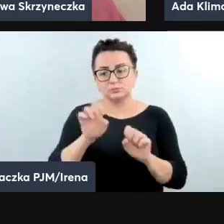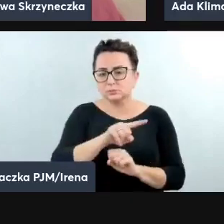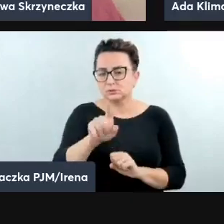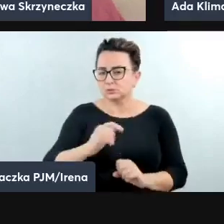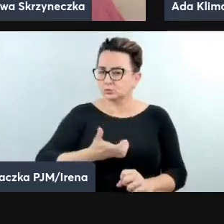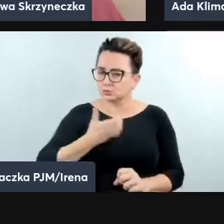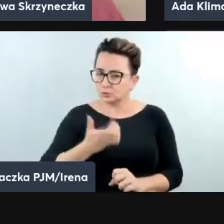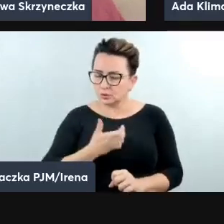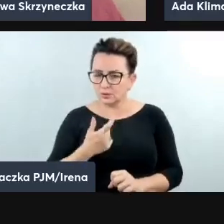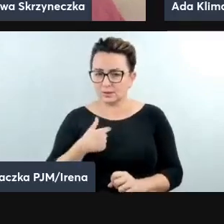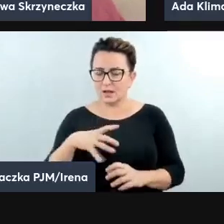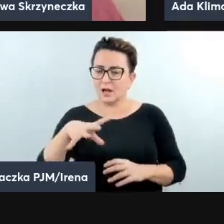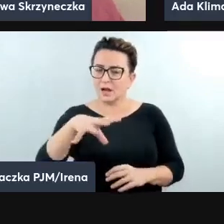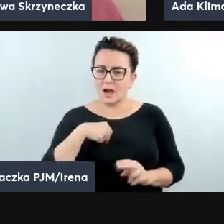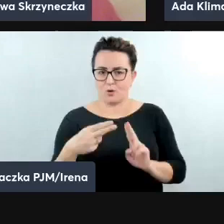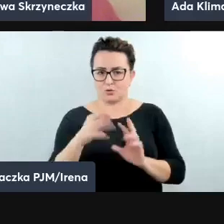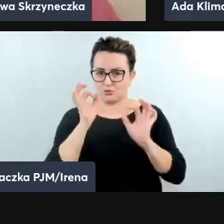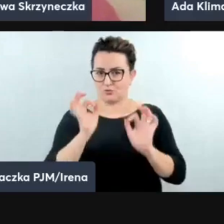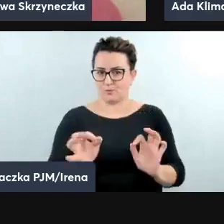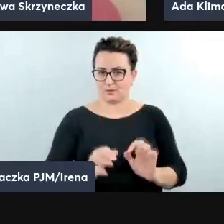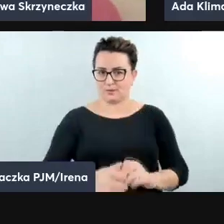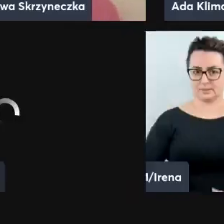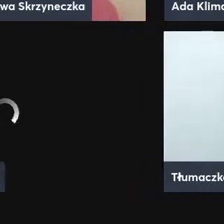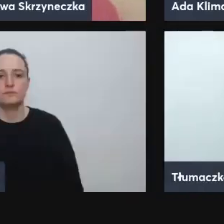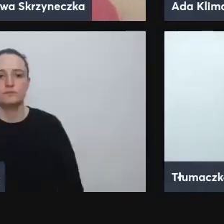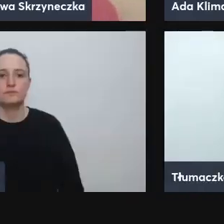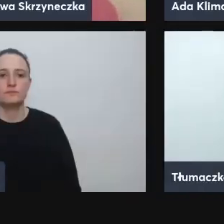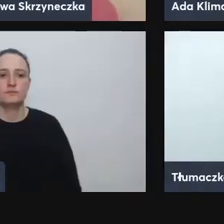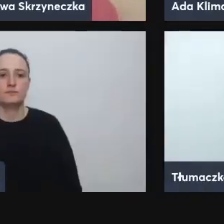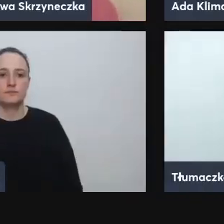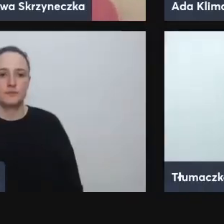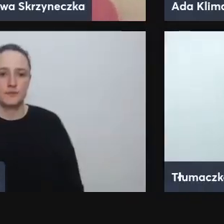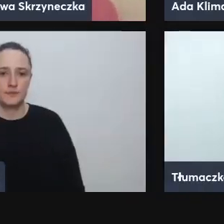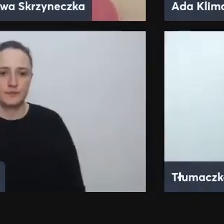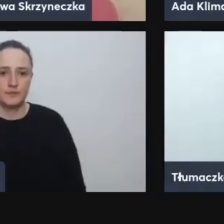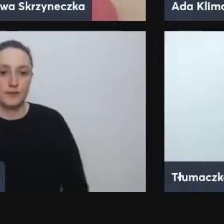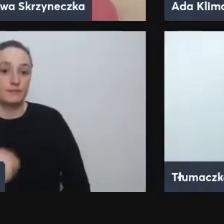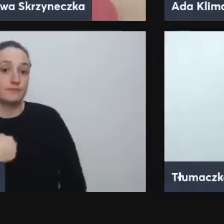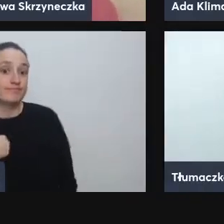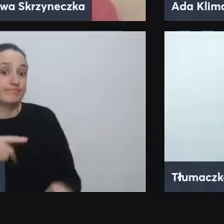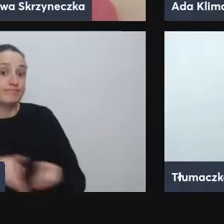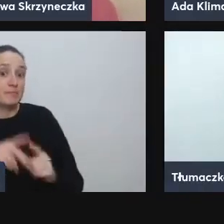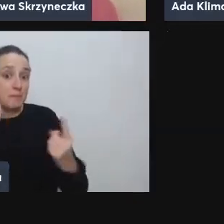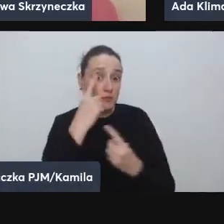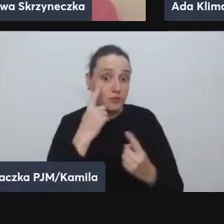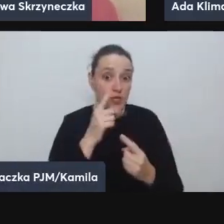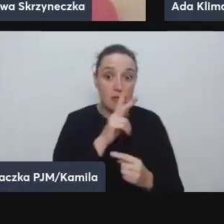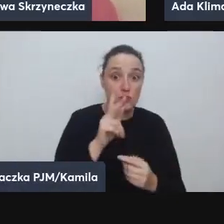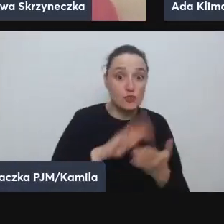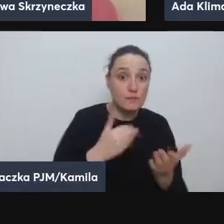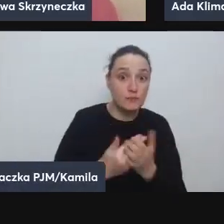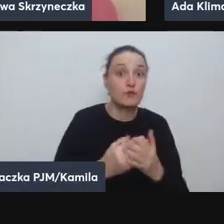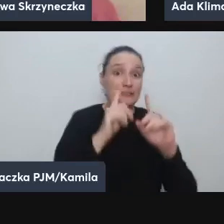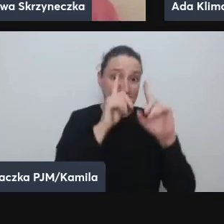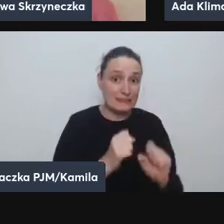kontakcie. Mnie przyszło do głowy, że jeżeli ktoś zaczyna, to chyba bym radziła, żeby sobie w ogóle